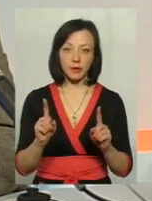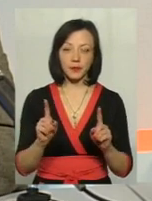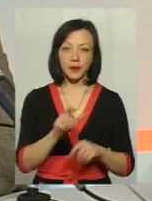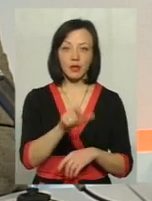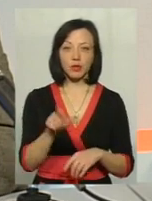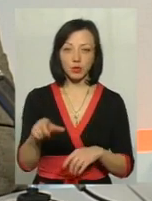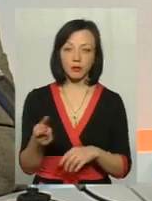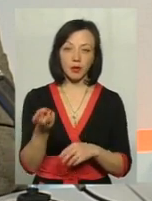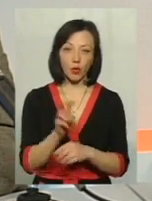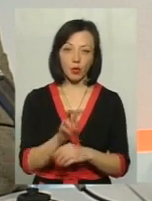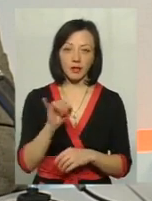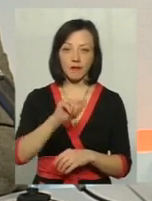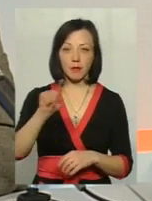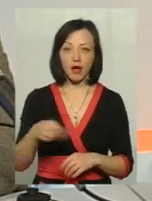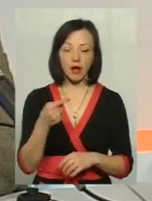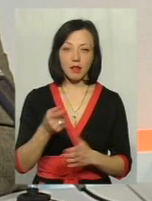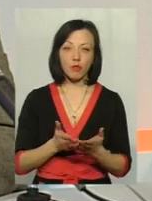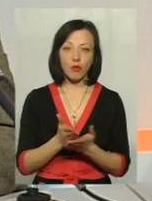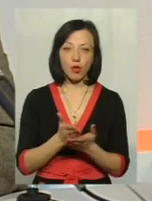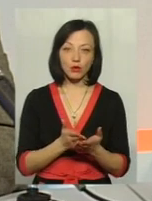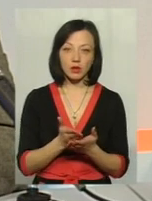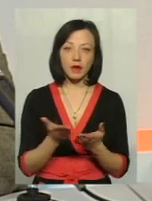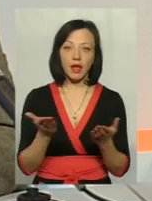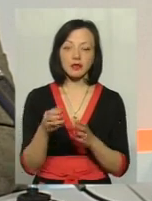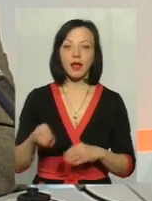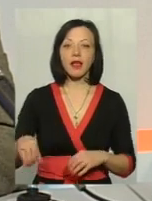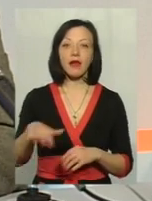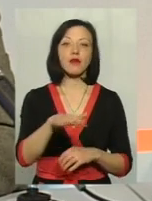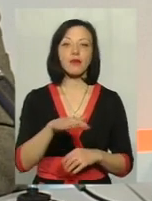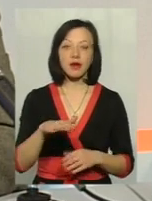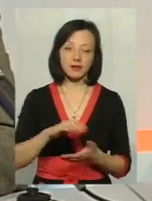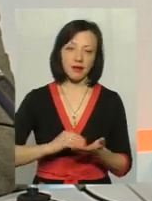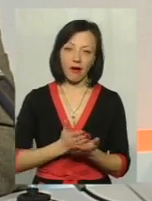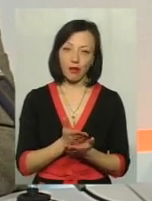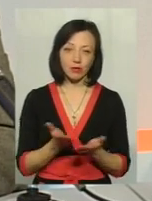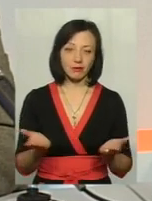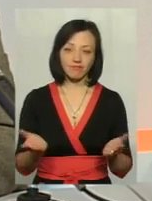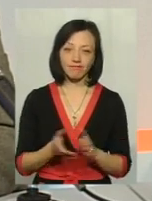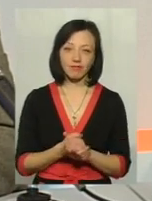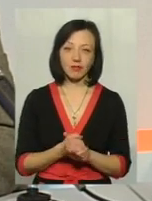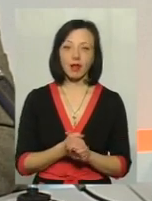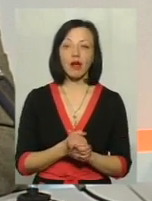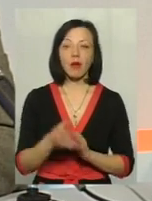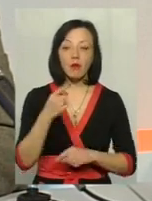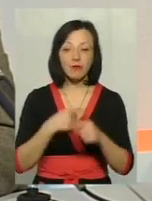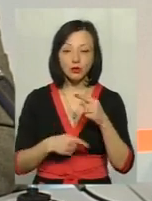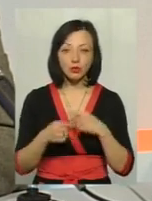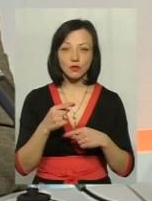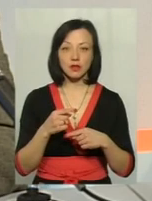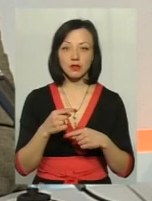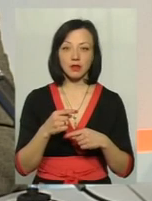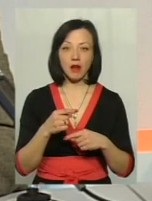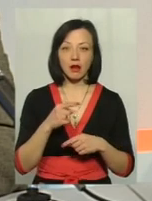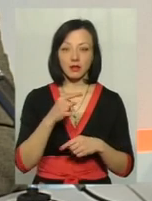люди приходили і вимагали послугу в якійсь європейській якості. Тому що, знову ж таки, повернувшись